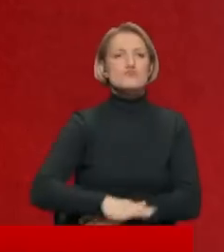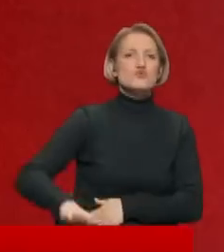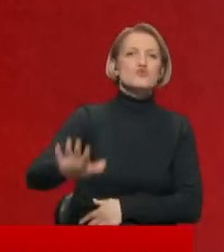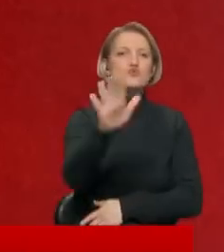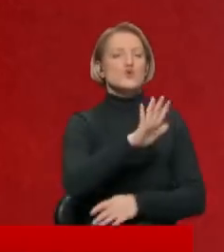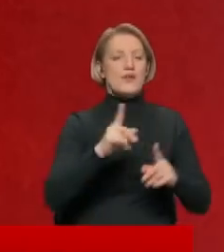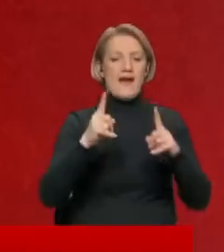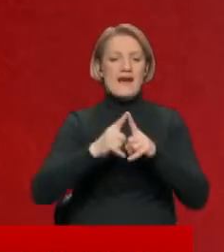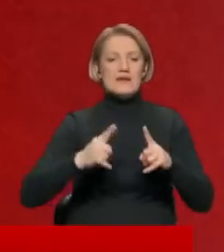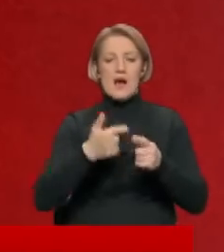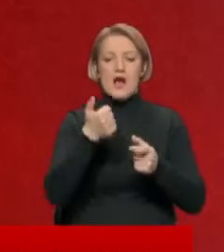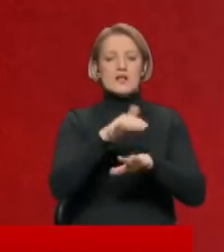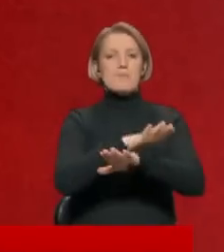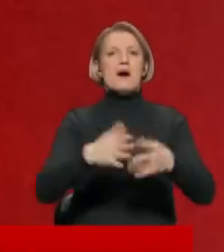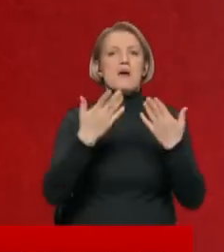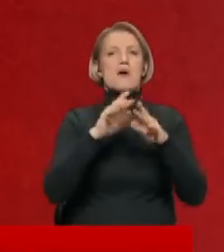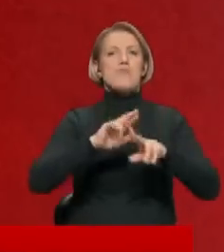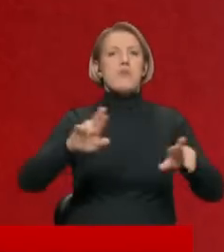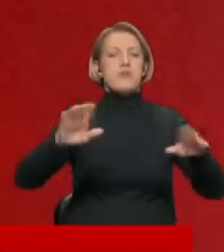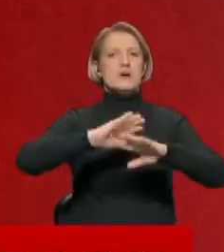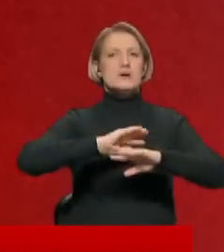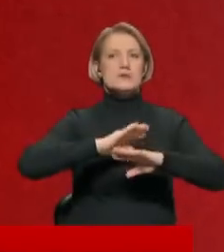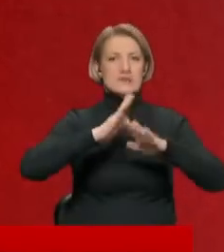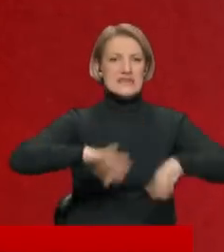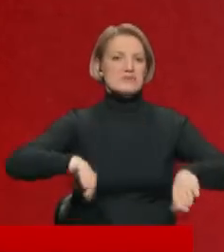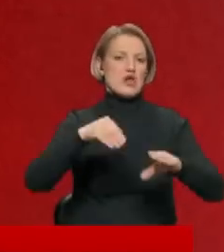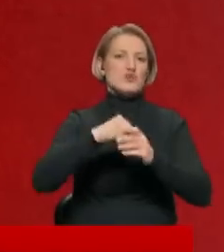hesapları altılı masayı dağıtmak üzerine